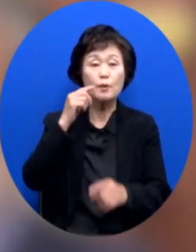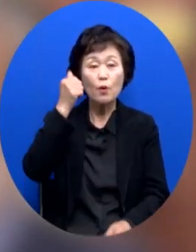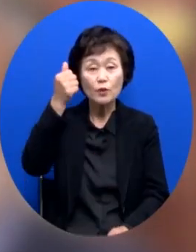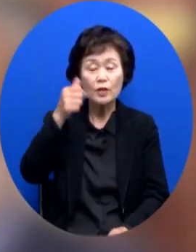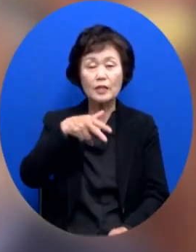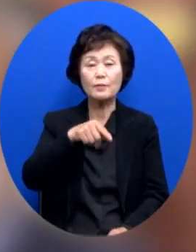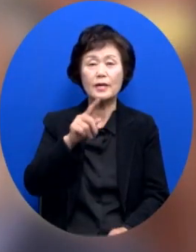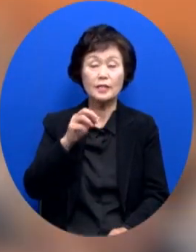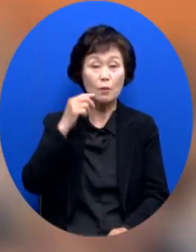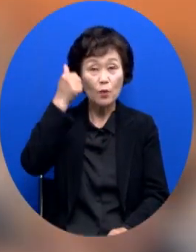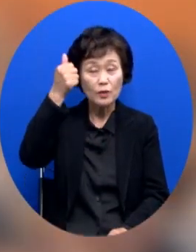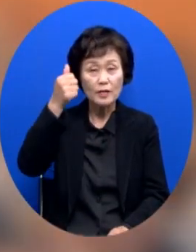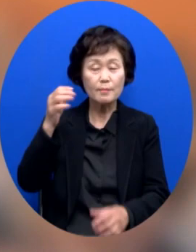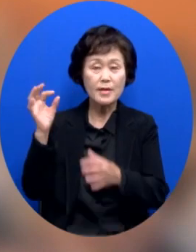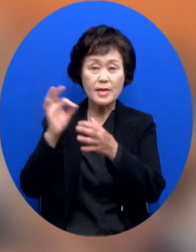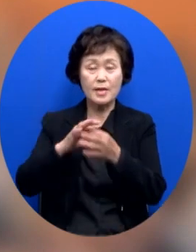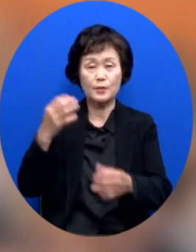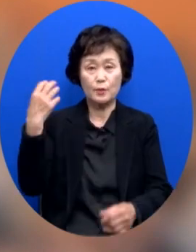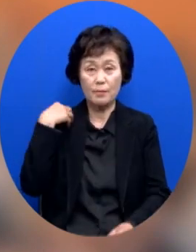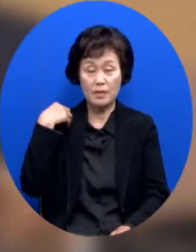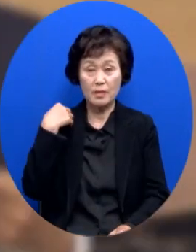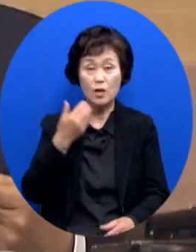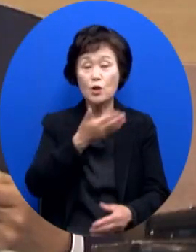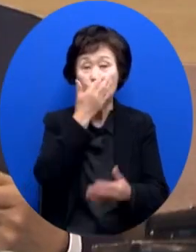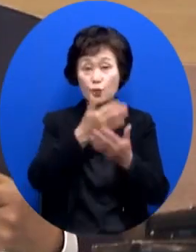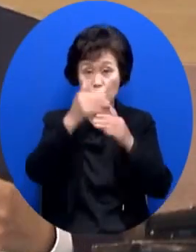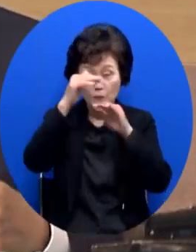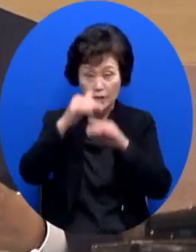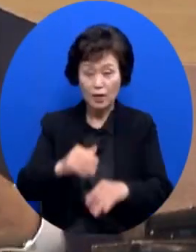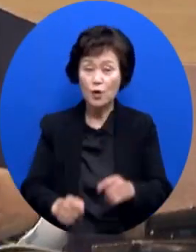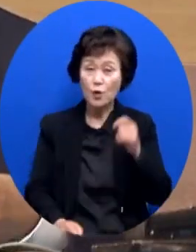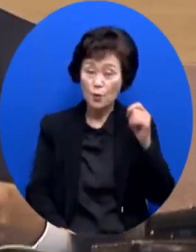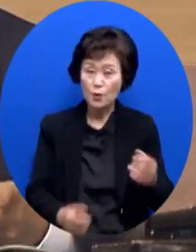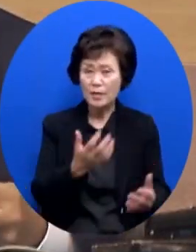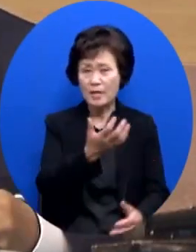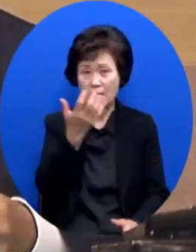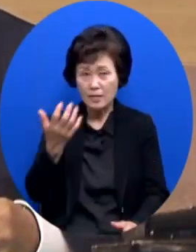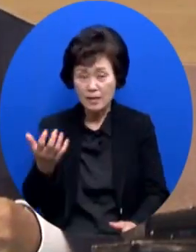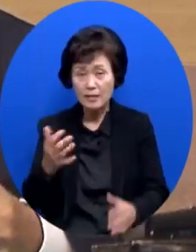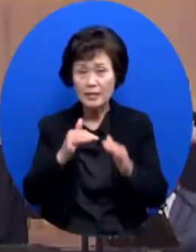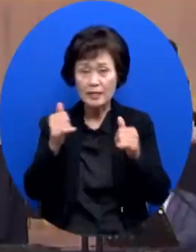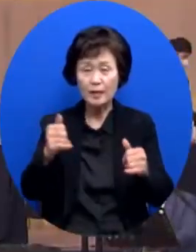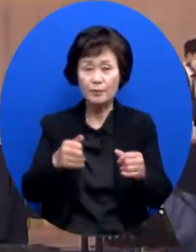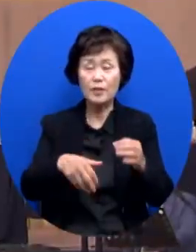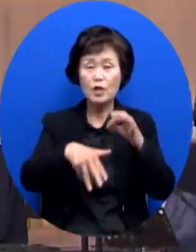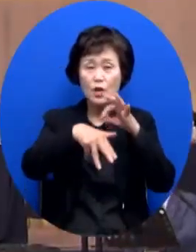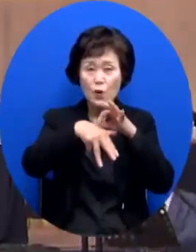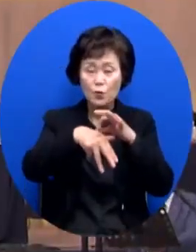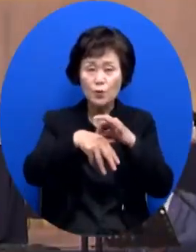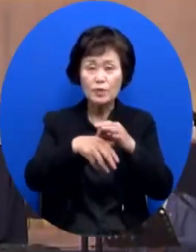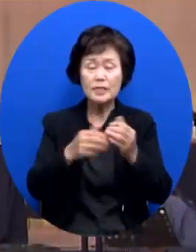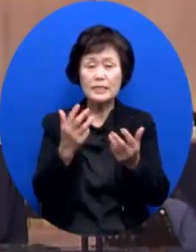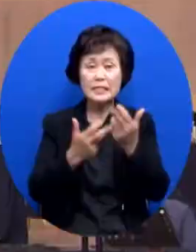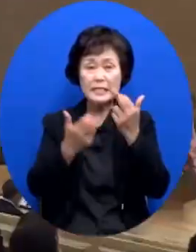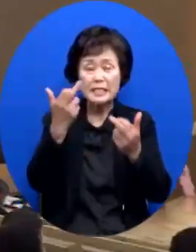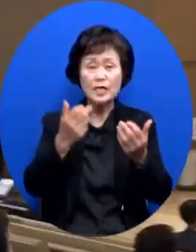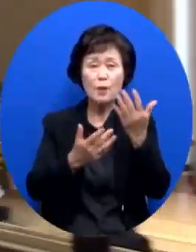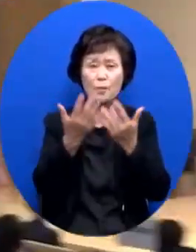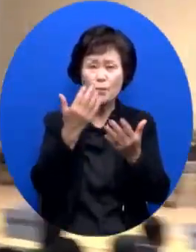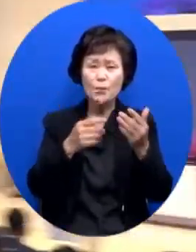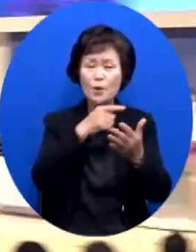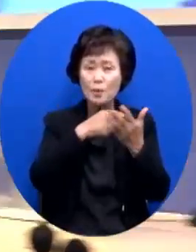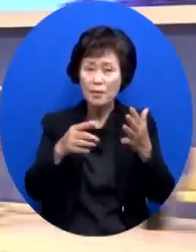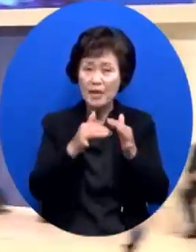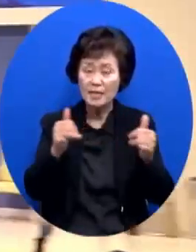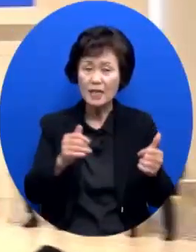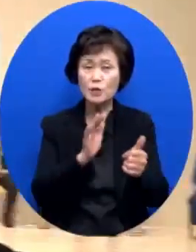임기를 이어갑니다. 주요 안건으로는 우크라이나 전쟁 난민과 울진 산불 피해 지원건이 있습니다.